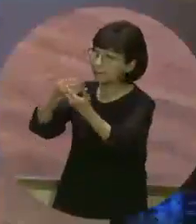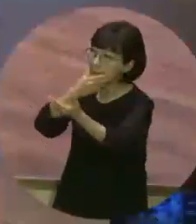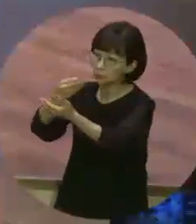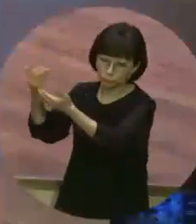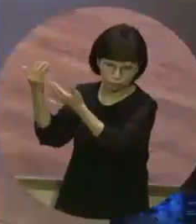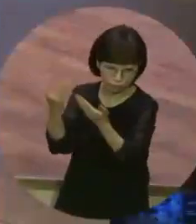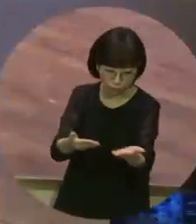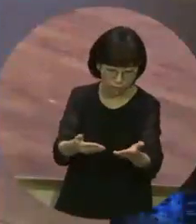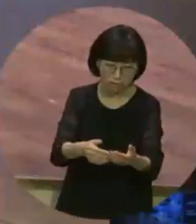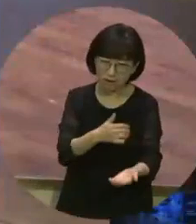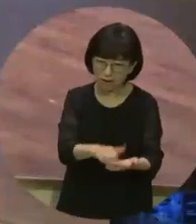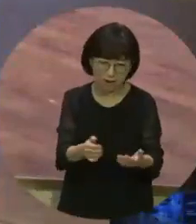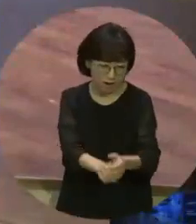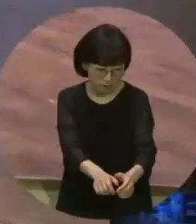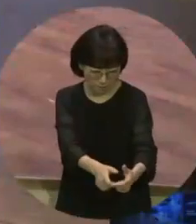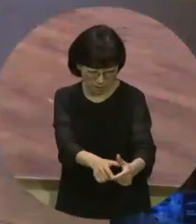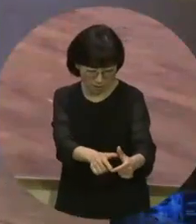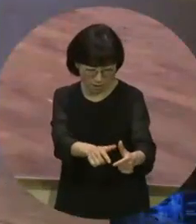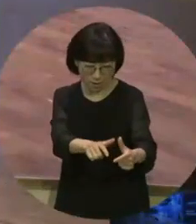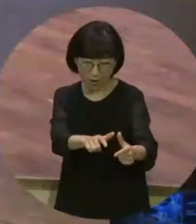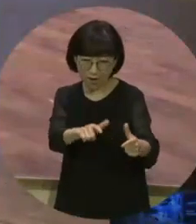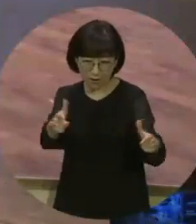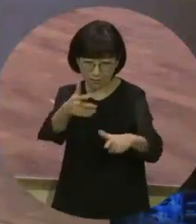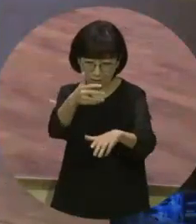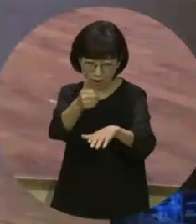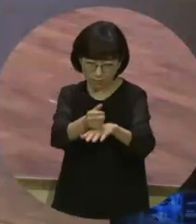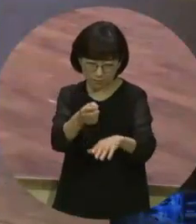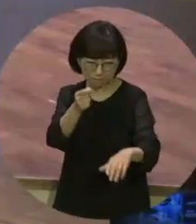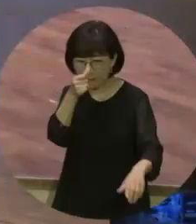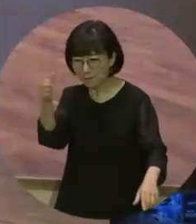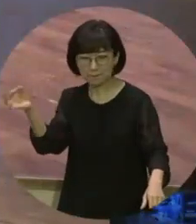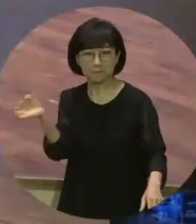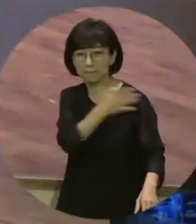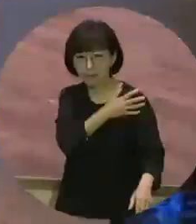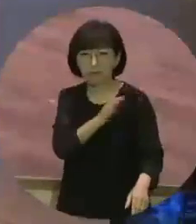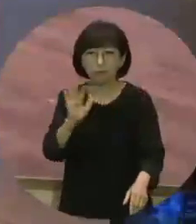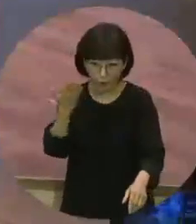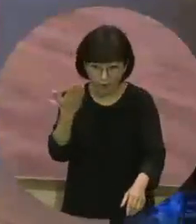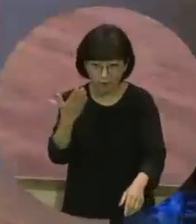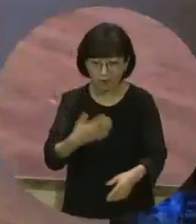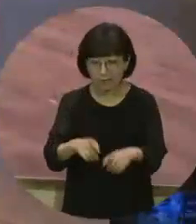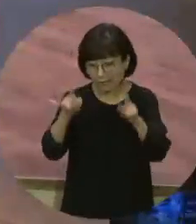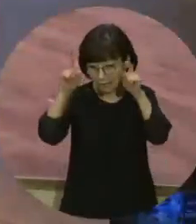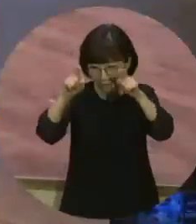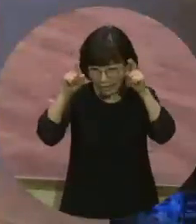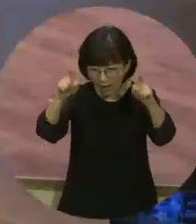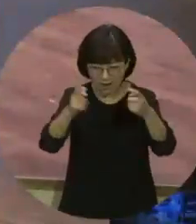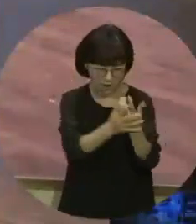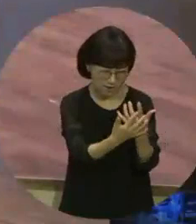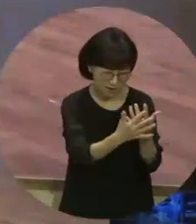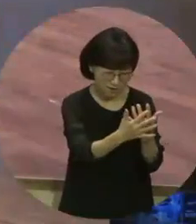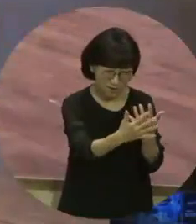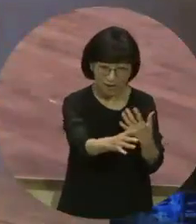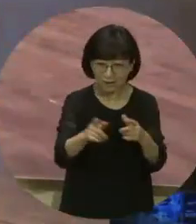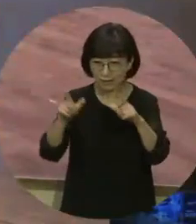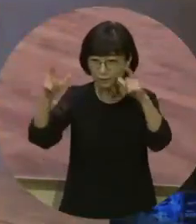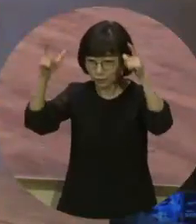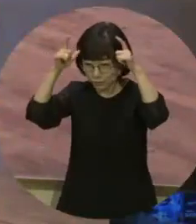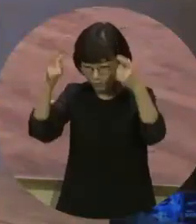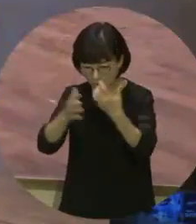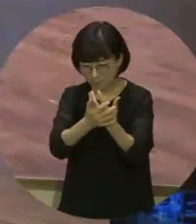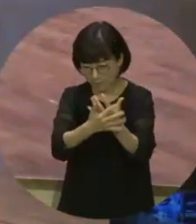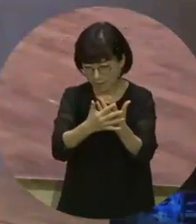창대하고 왕성하여 마침내 거부가 되어 양과 소가 떼를 이루고 종이